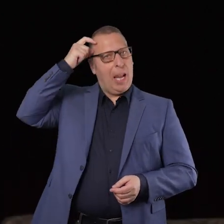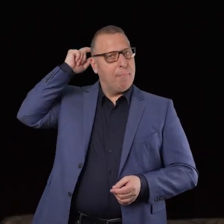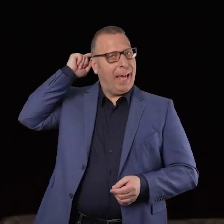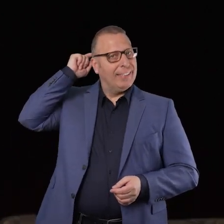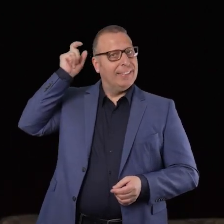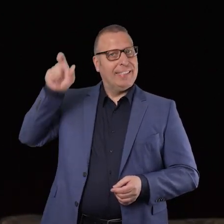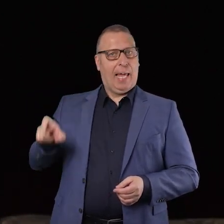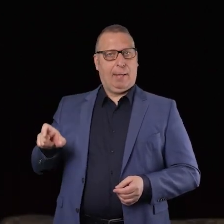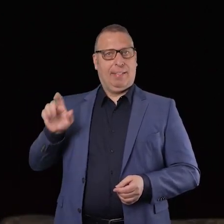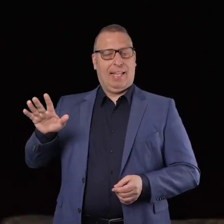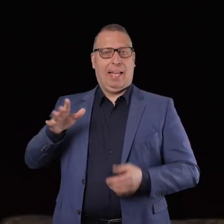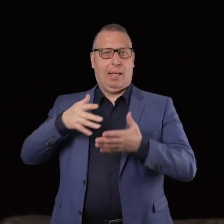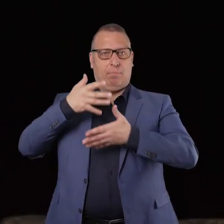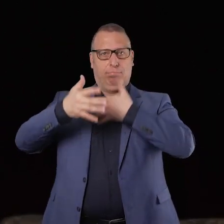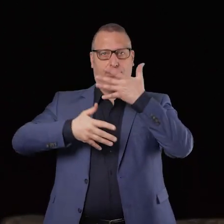Alain Berset, für seine Rede.